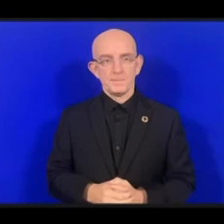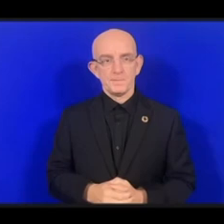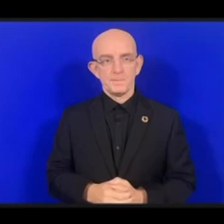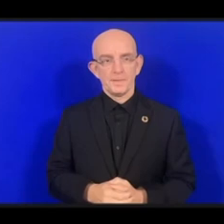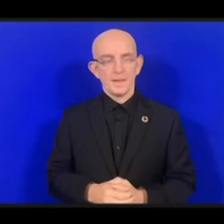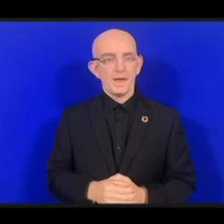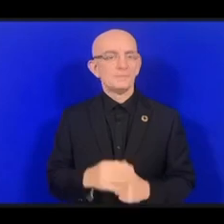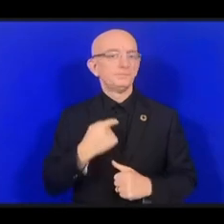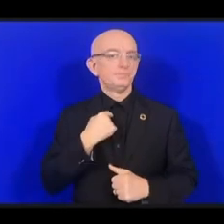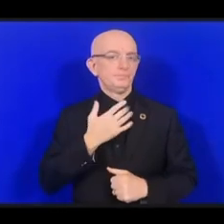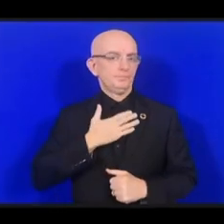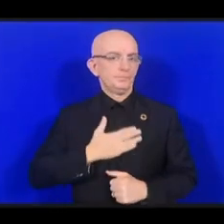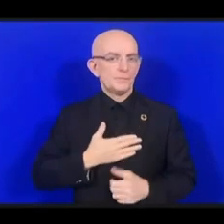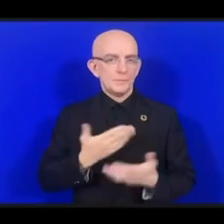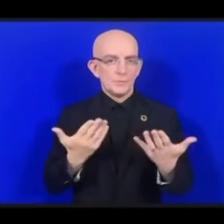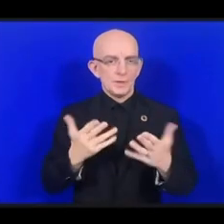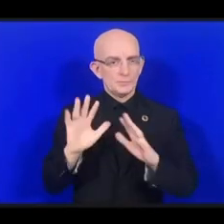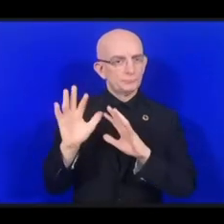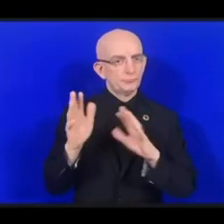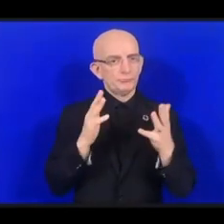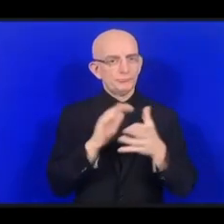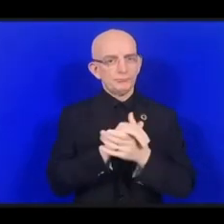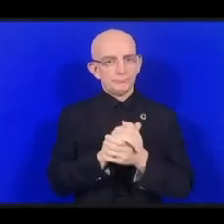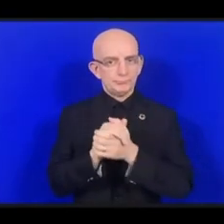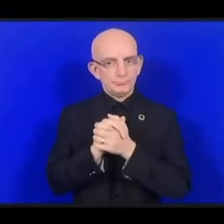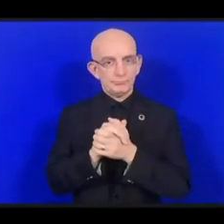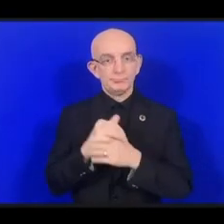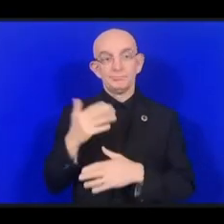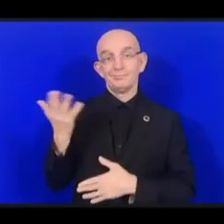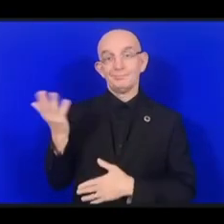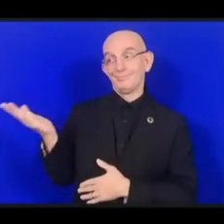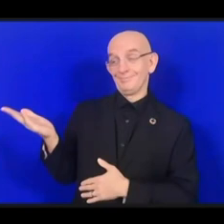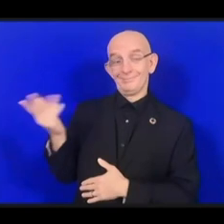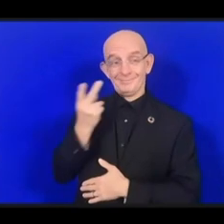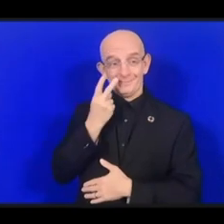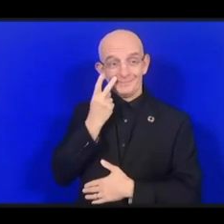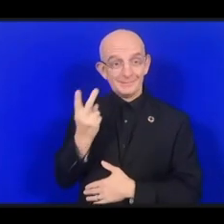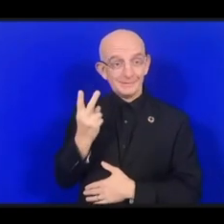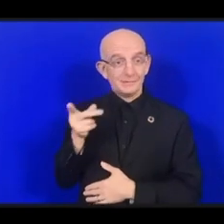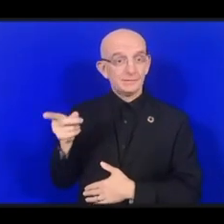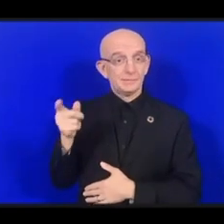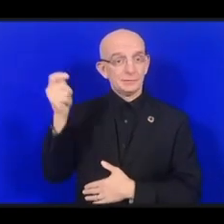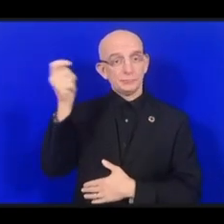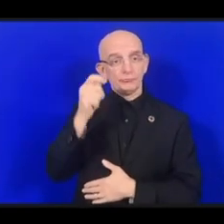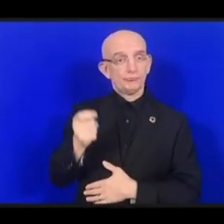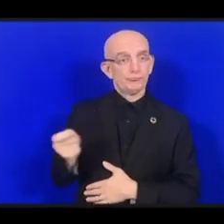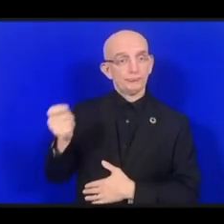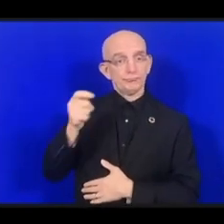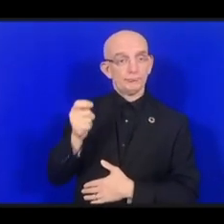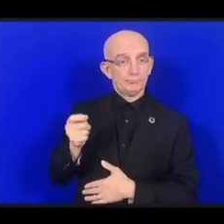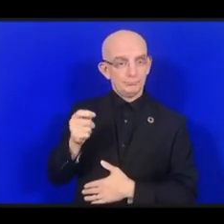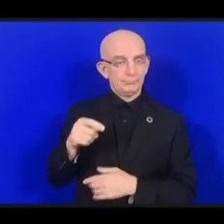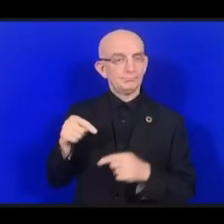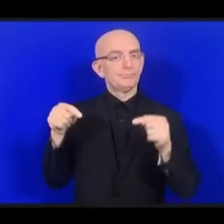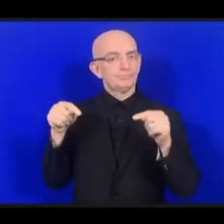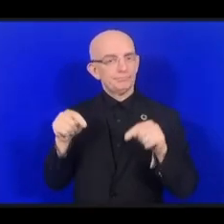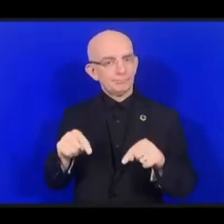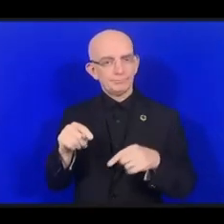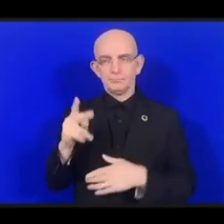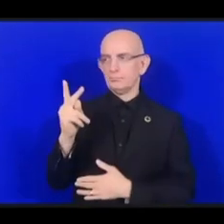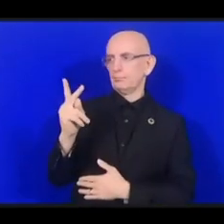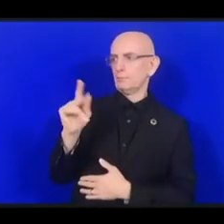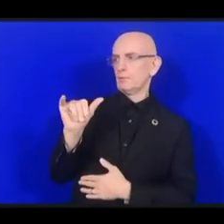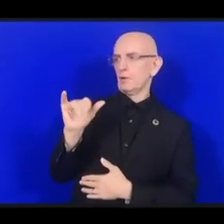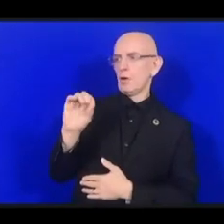لكم ما كتبته على اللوح هو كيزونا ويعني